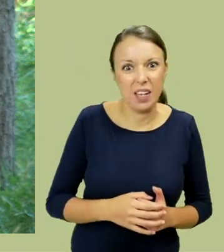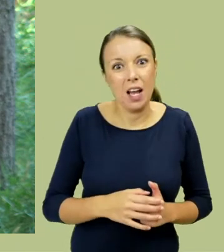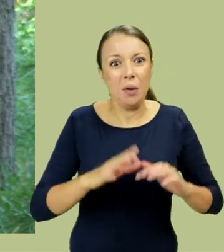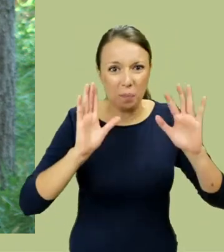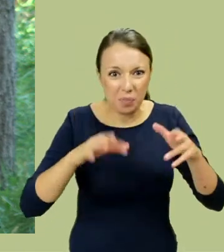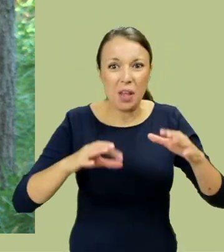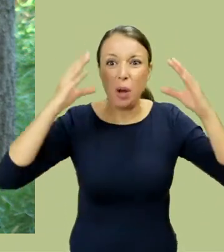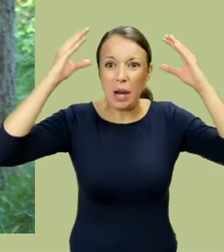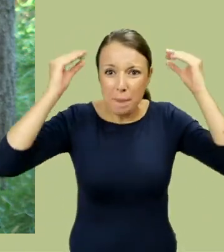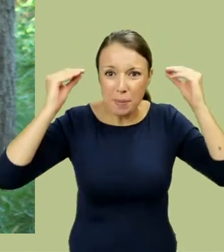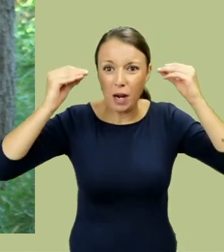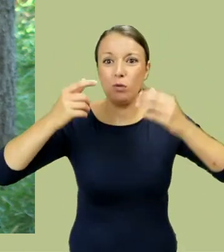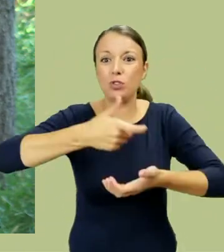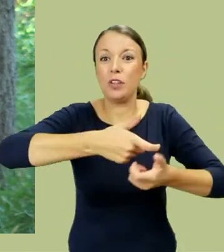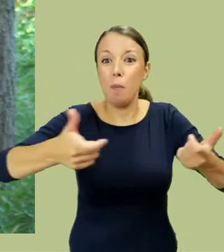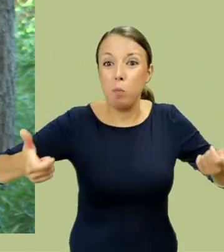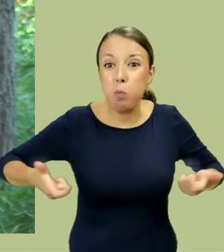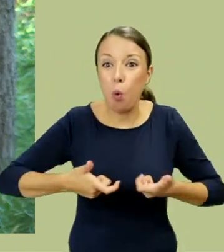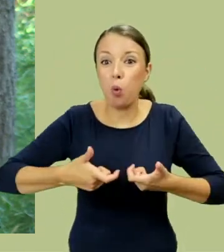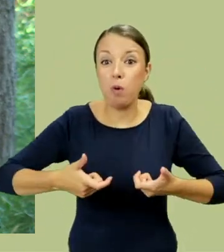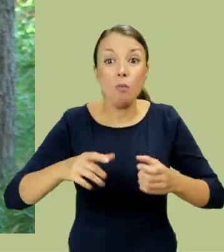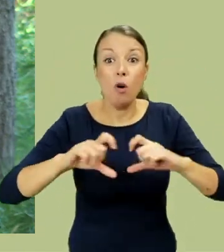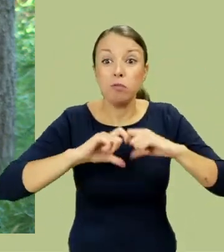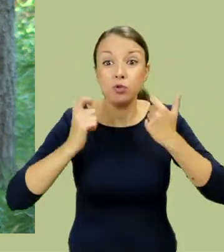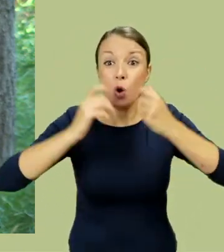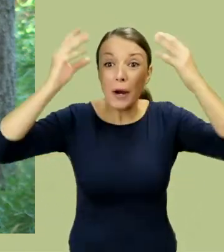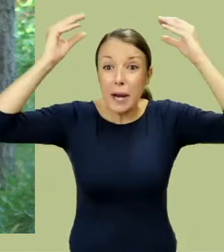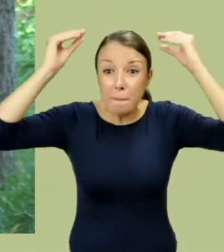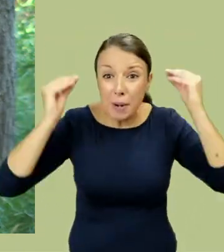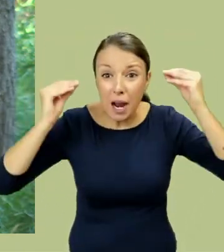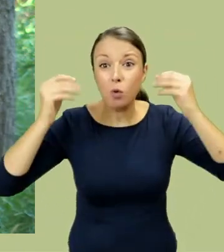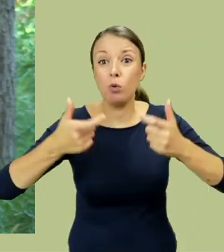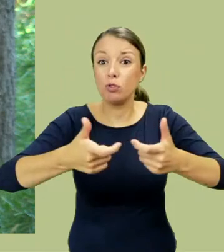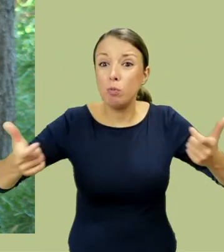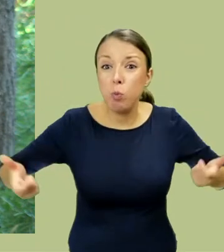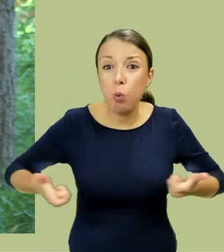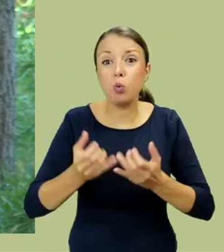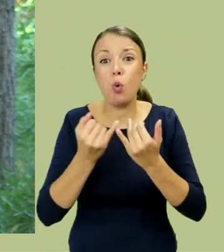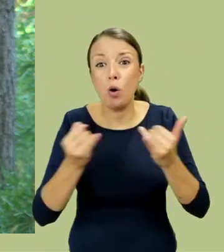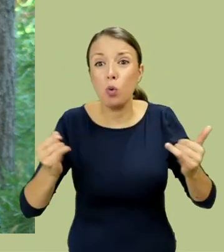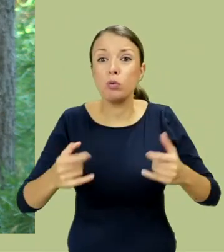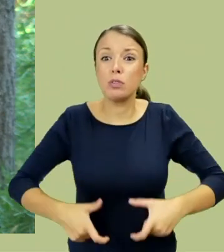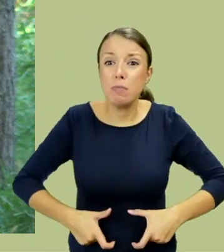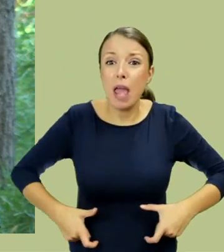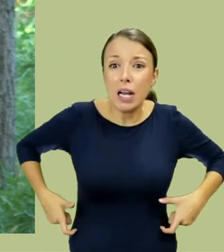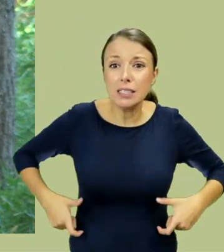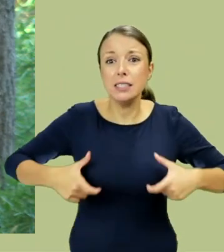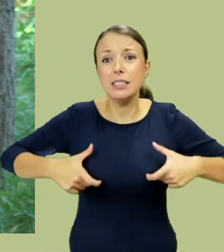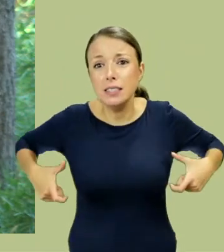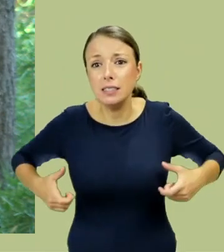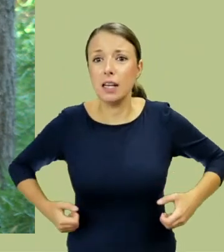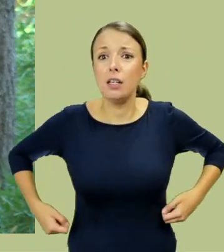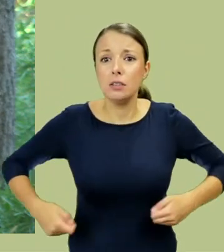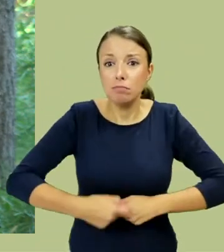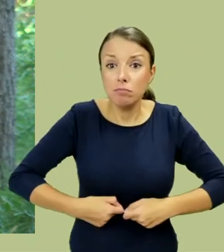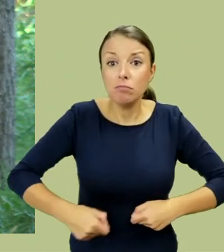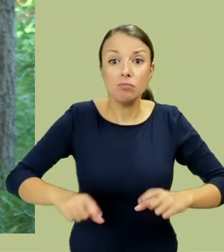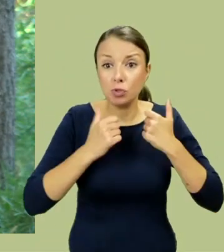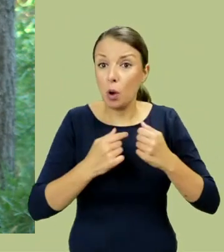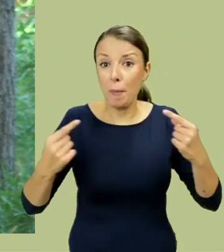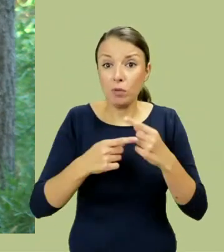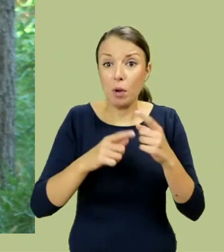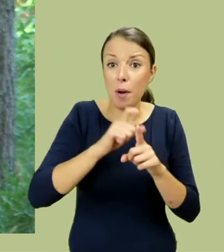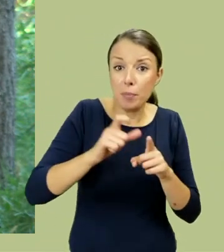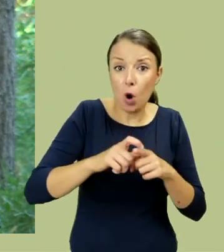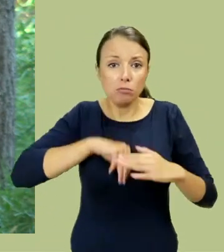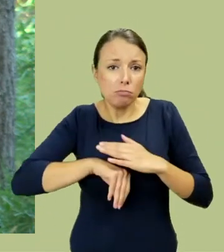bielizny, to wszystko się im przydawało do przenoszenia tej broni. I tak się stało, że też w centrum na ulicy